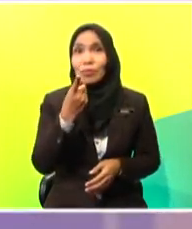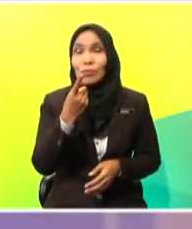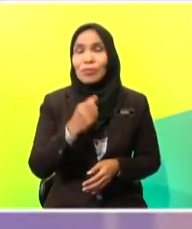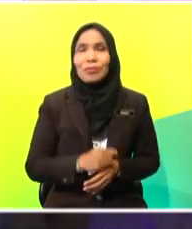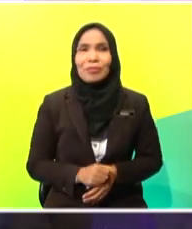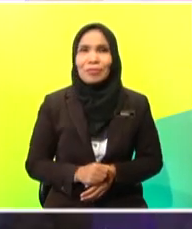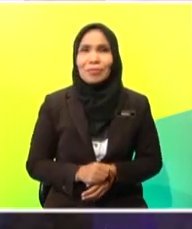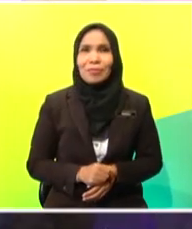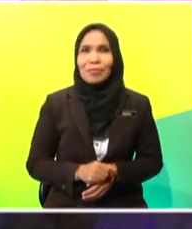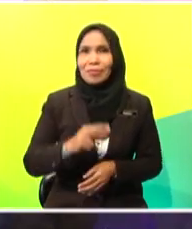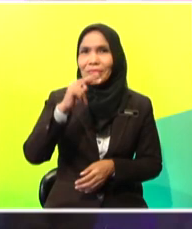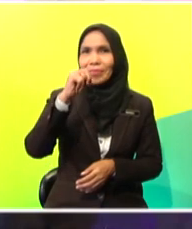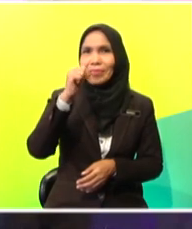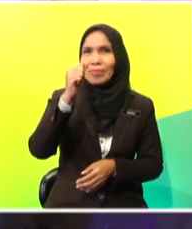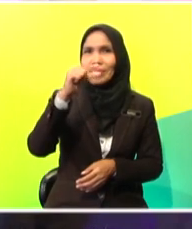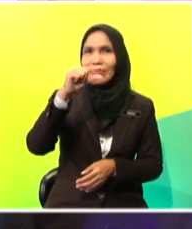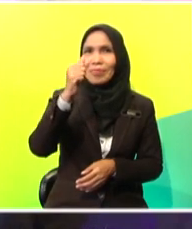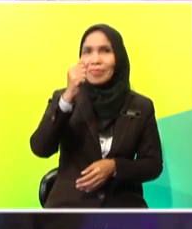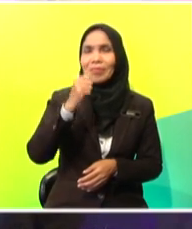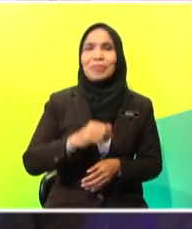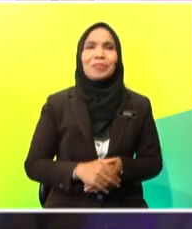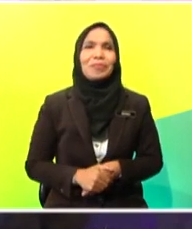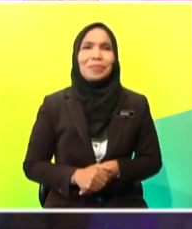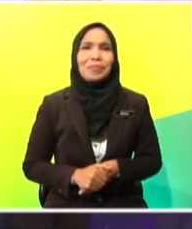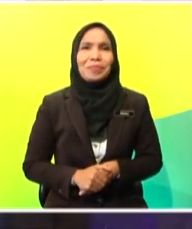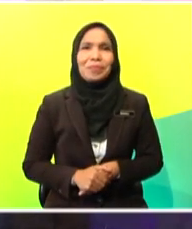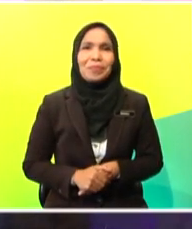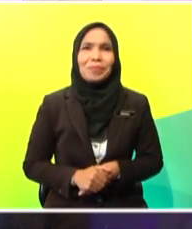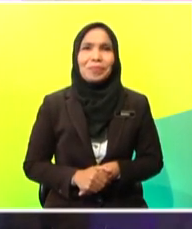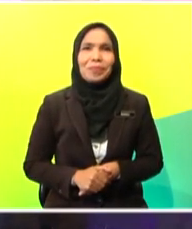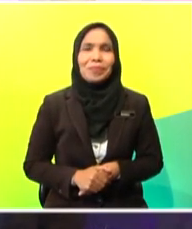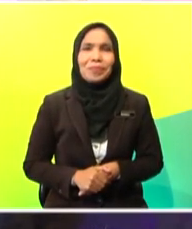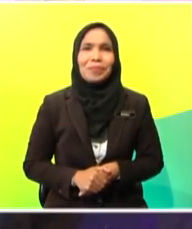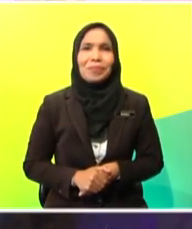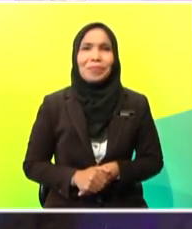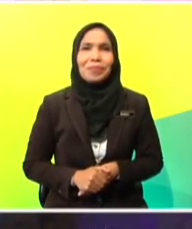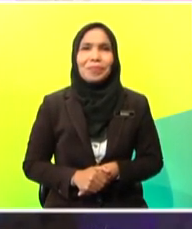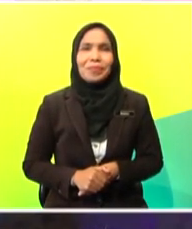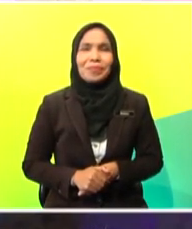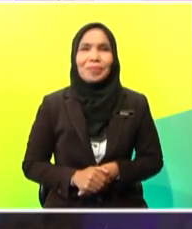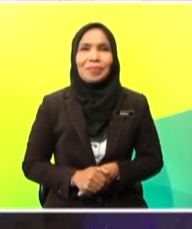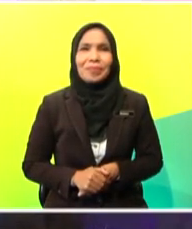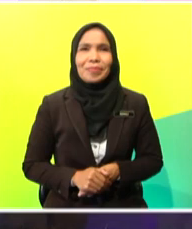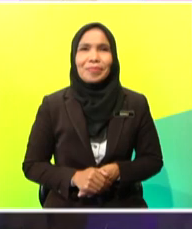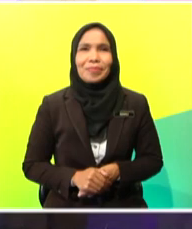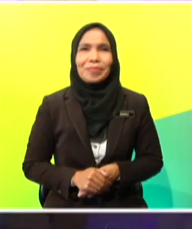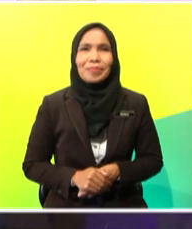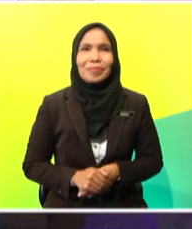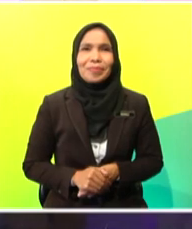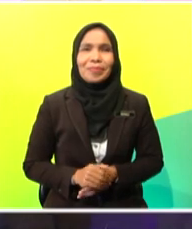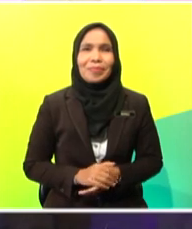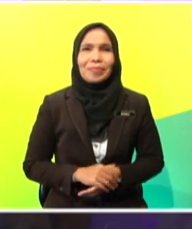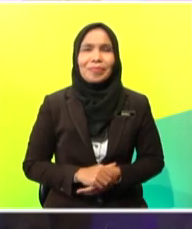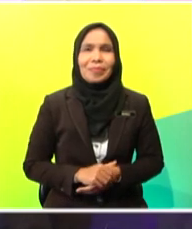segini rujak gue ada kedua apikan calling rates Floral Oke lagi-lagi huruf